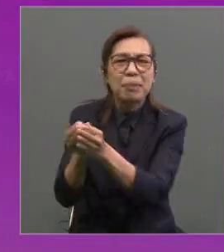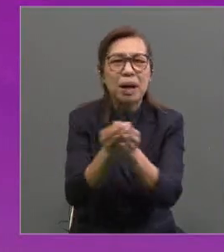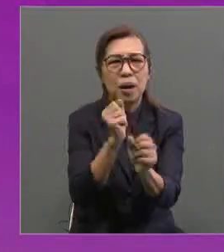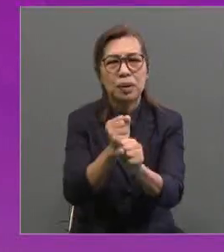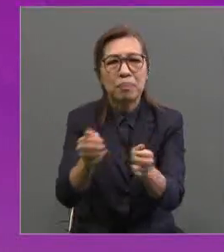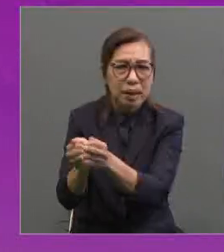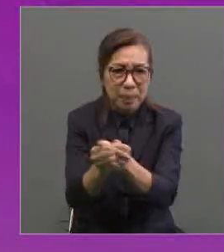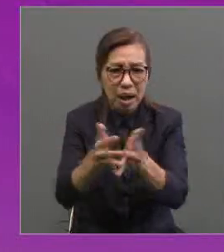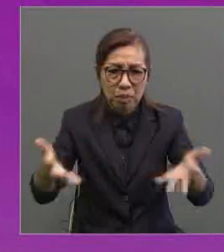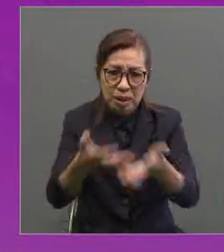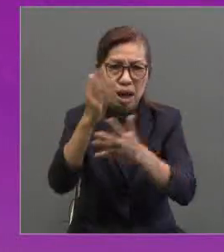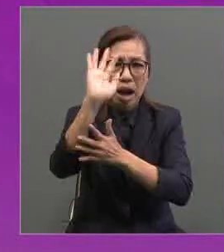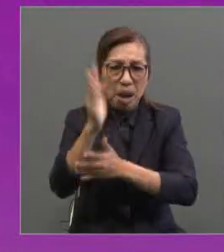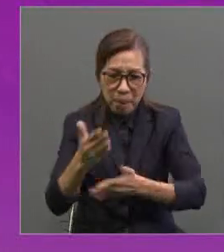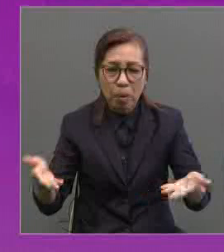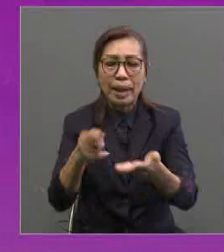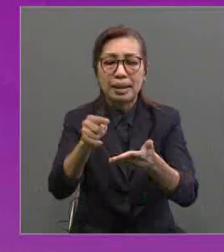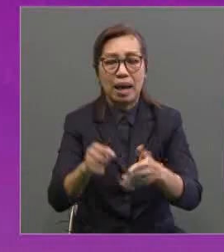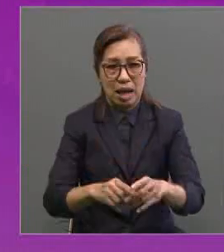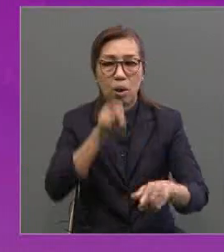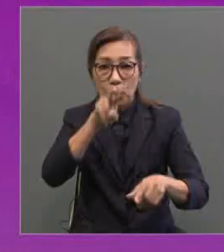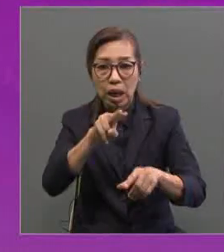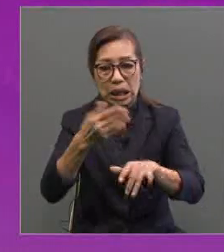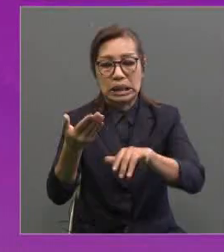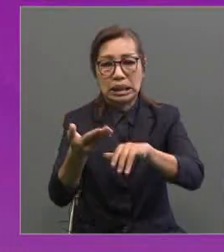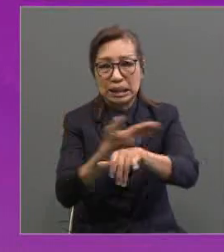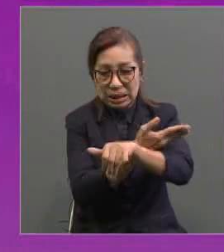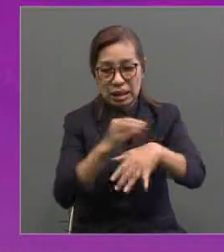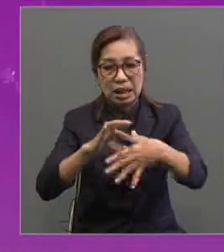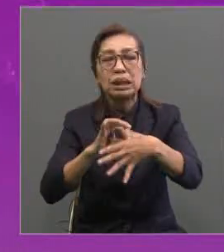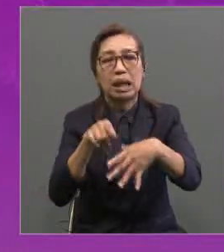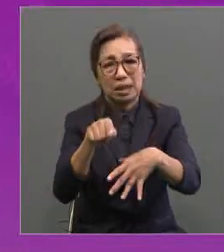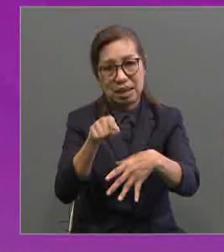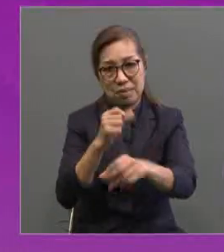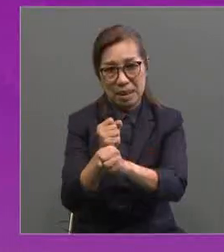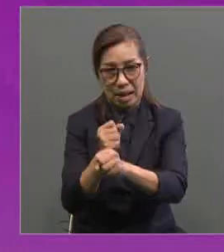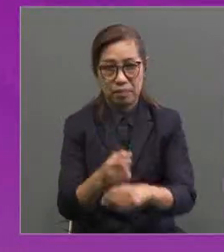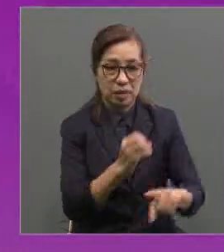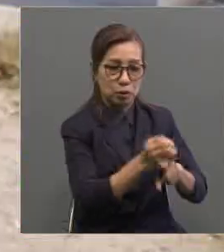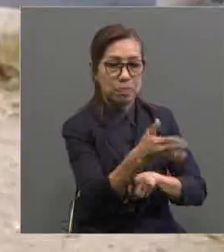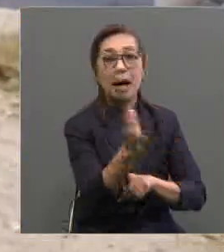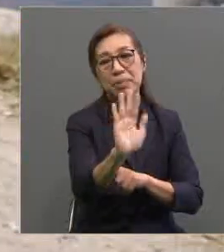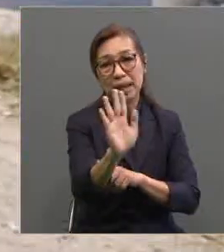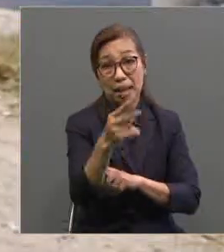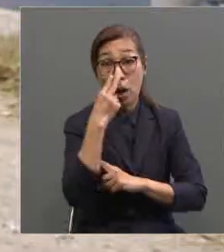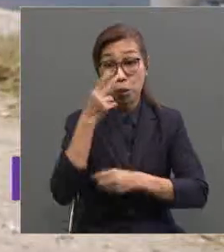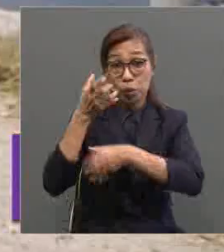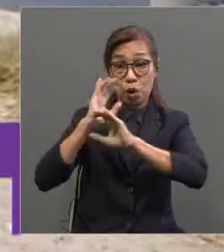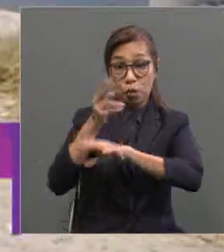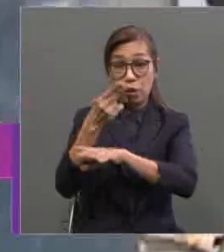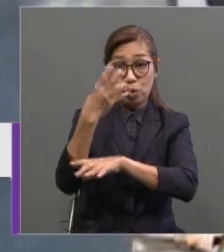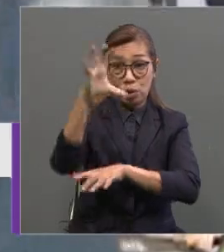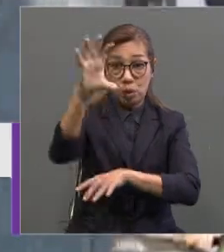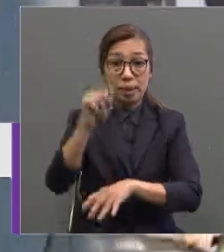กระเพราหรืออะไรก็ตามทีที่เอาไปทำเป็นตัวเงินตัวทองเดี๋ยวย้อนกลับไปดูภาพเหตุการณ์มีเจ้าหน้าที่เขาไปจับกุมกันก่อนนะคะ